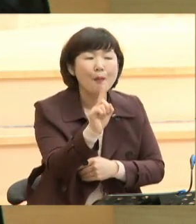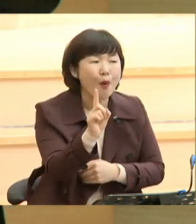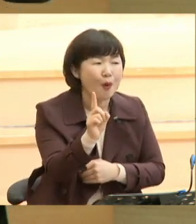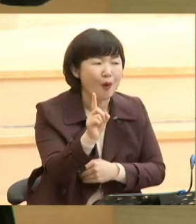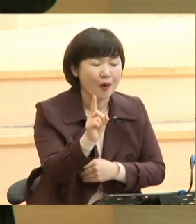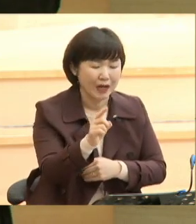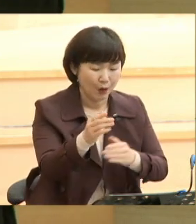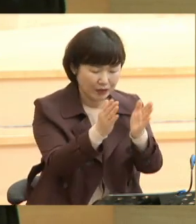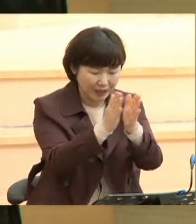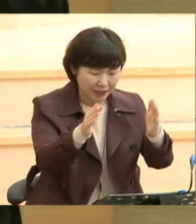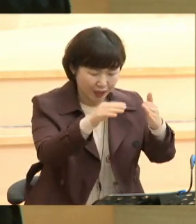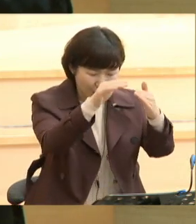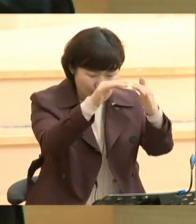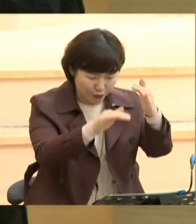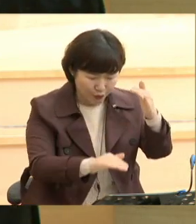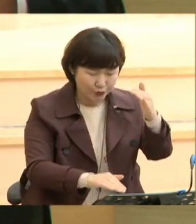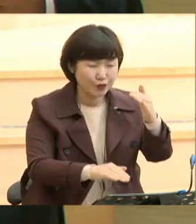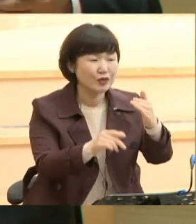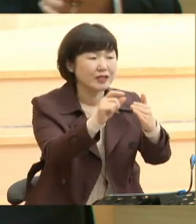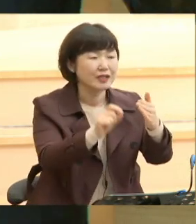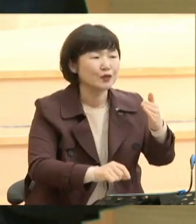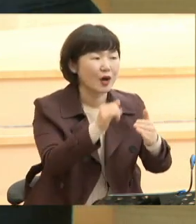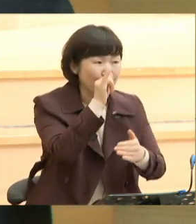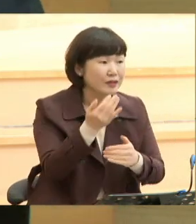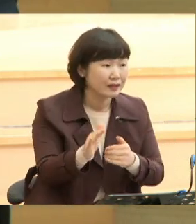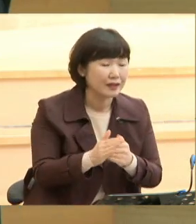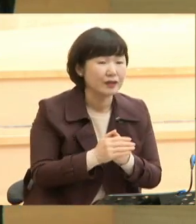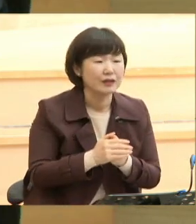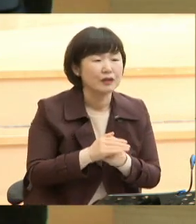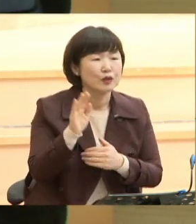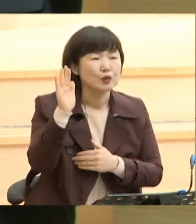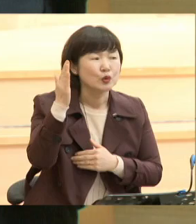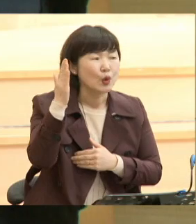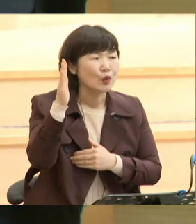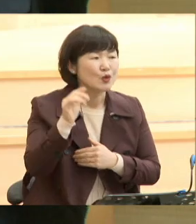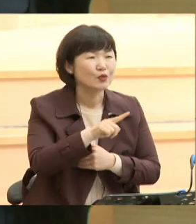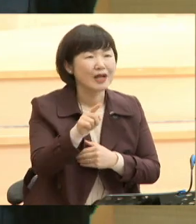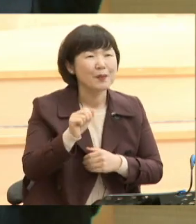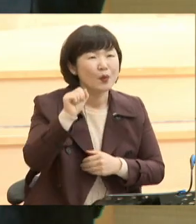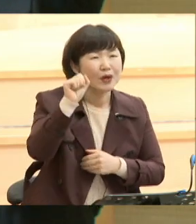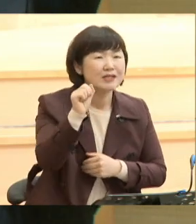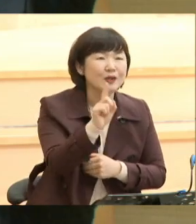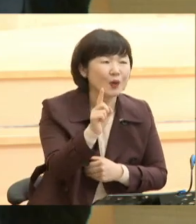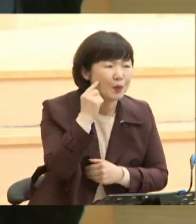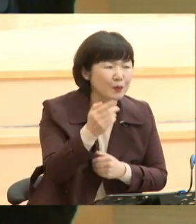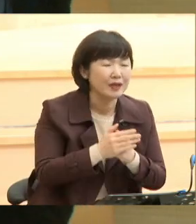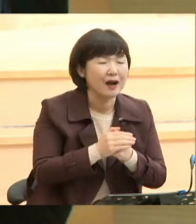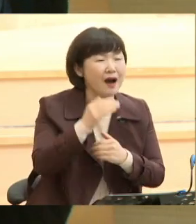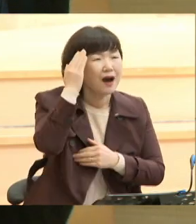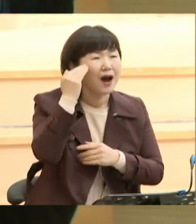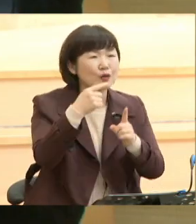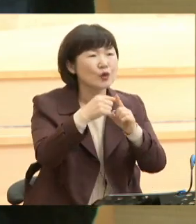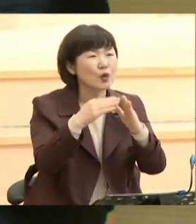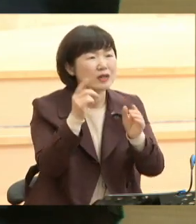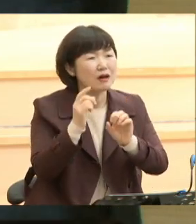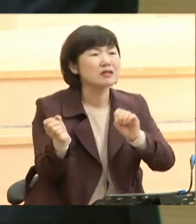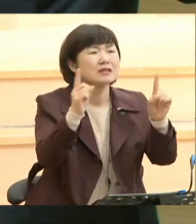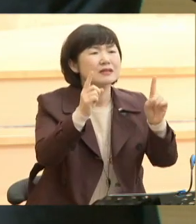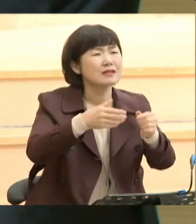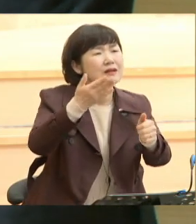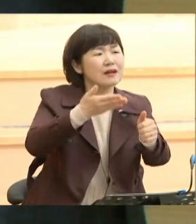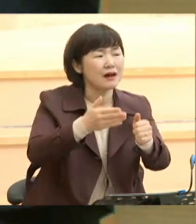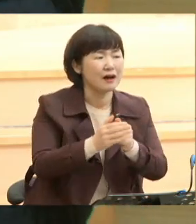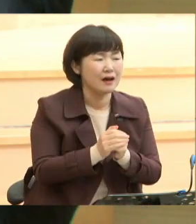시작해서 쭉 기록하고 있는데 요즘 우리가 막 슬로건으로 얘기하면서 한국의 참 정치인 차려야 된다 그러면서